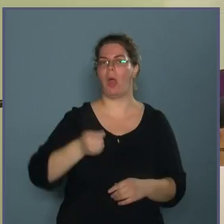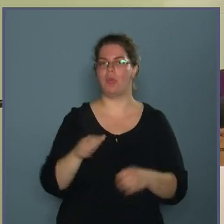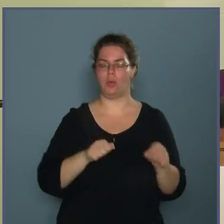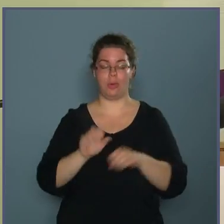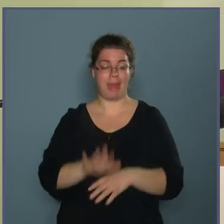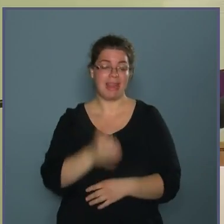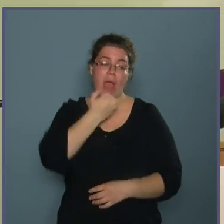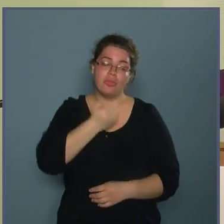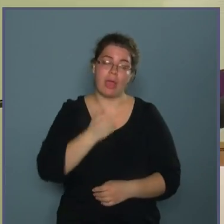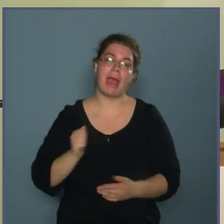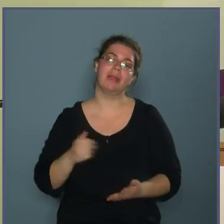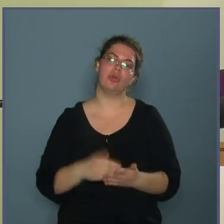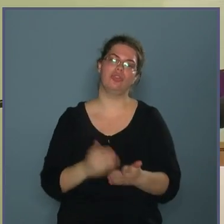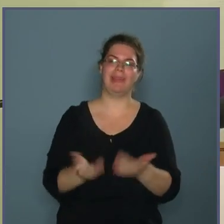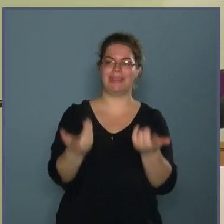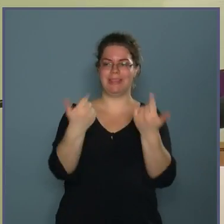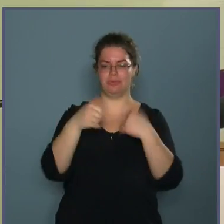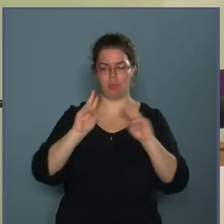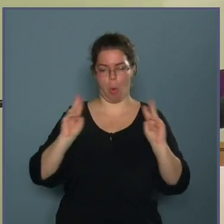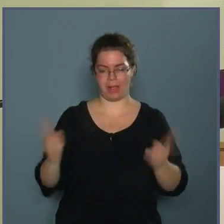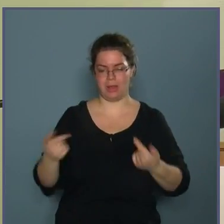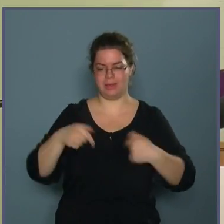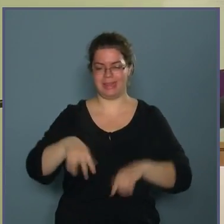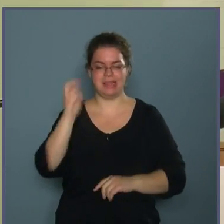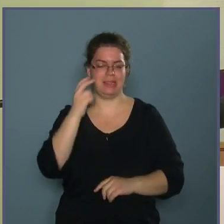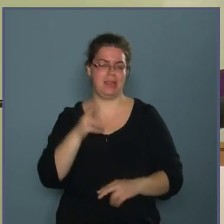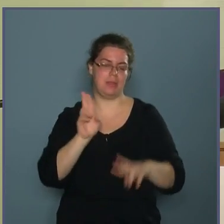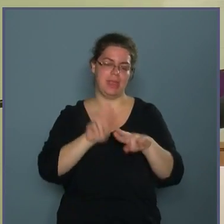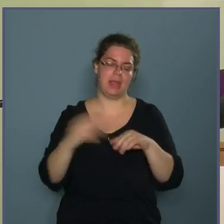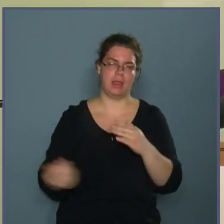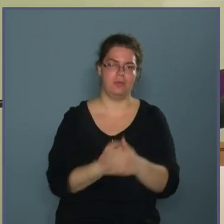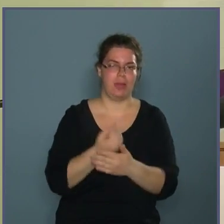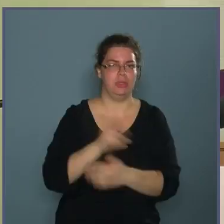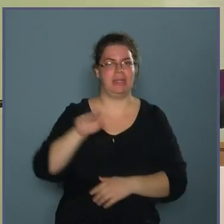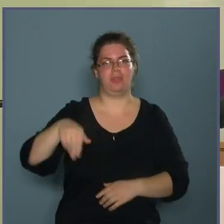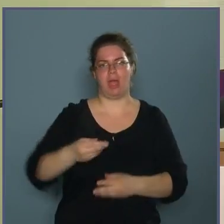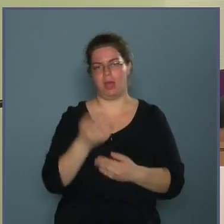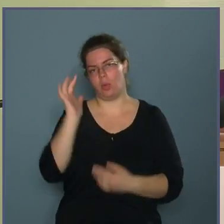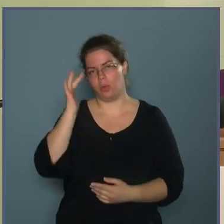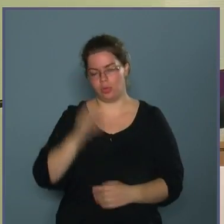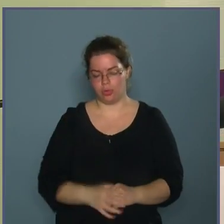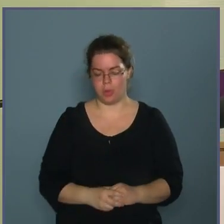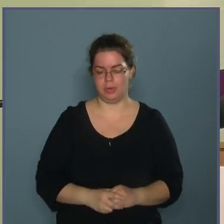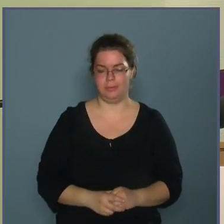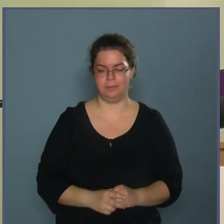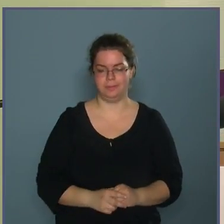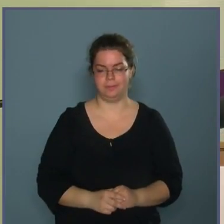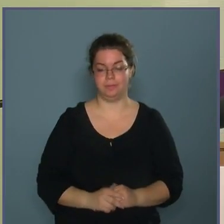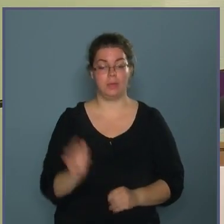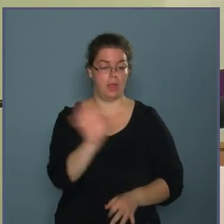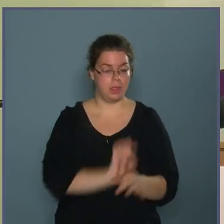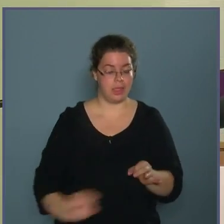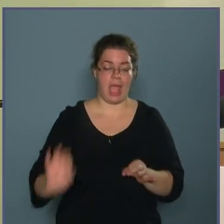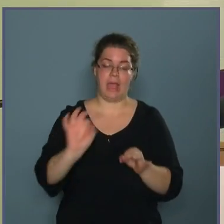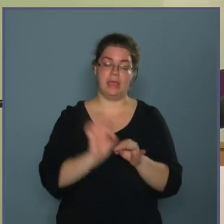saját költségvetésből kell az itteni intézményrendszer felújításáról gondoskodnia. A